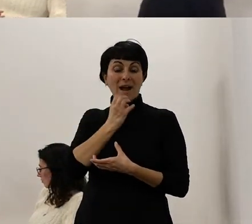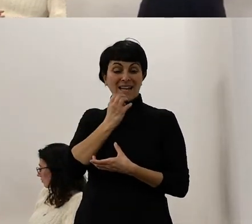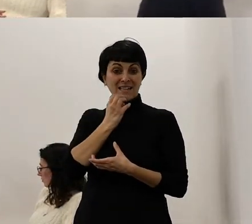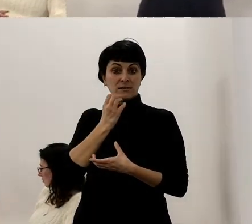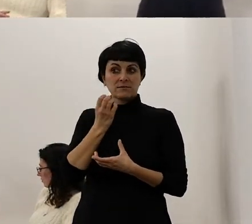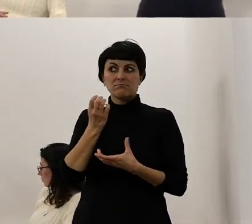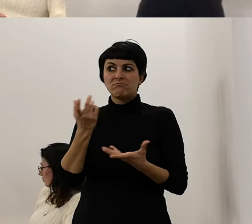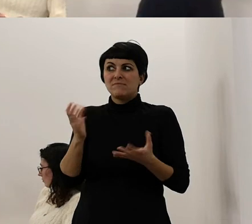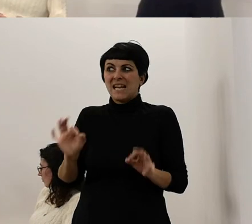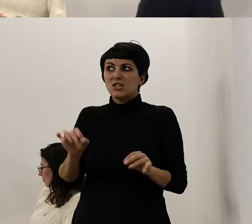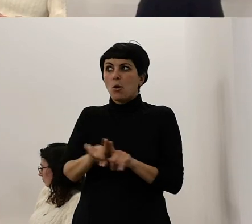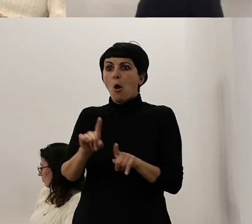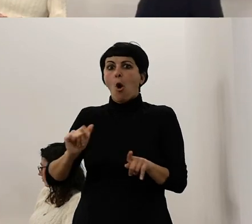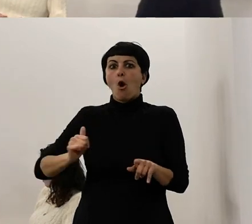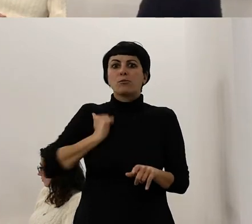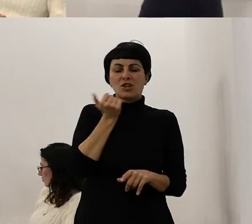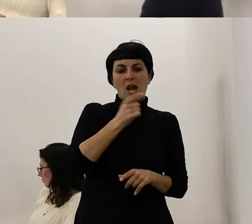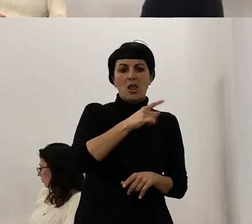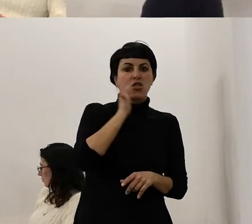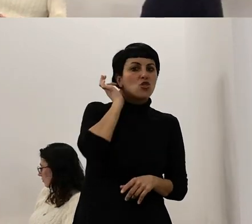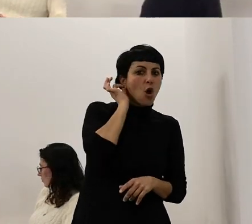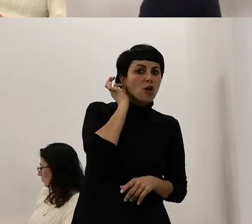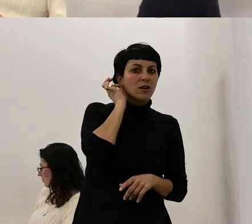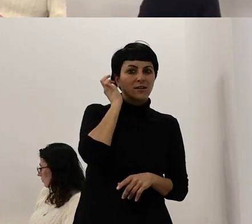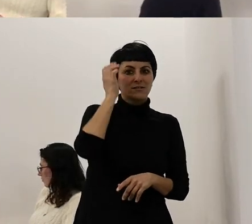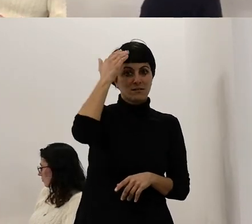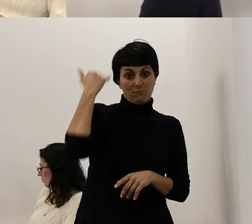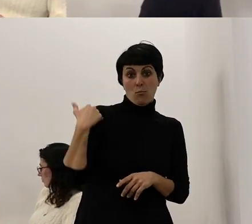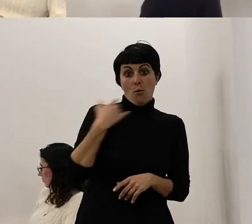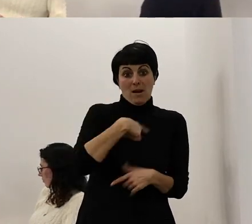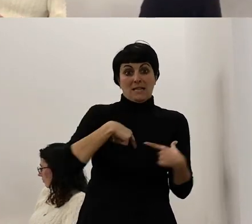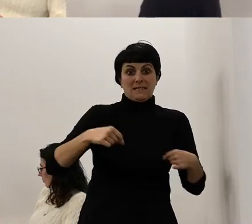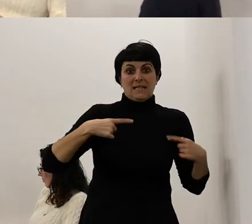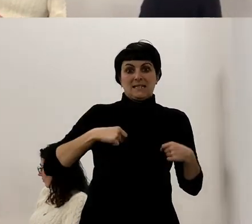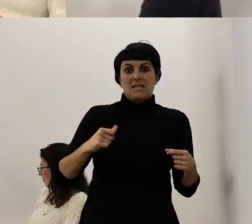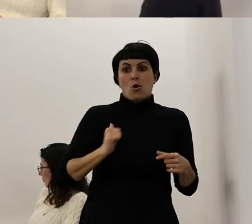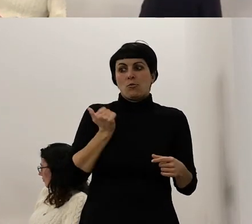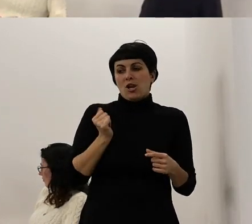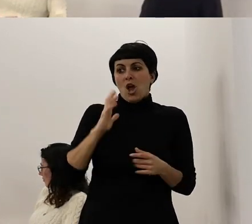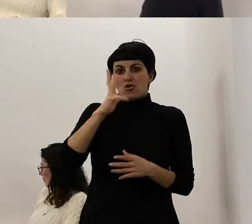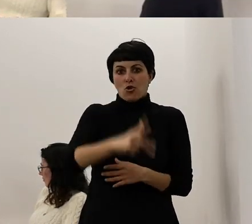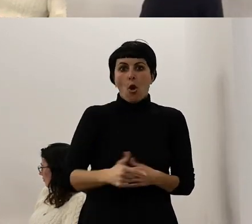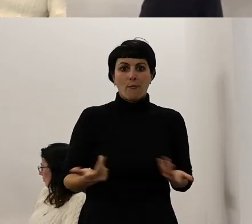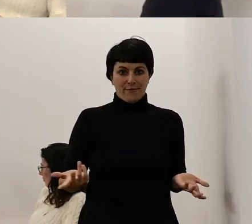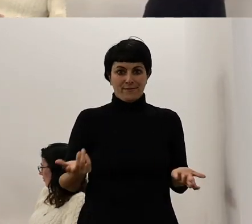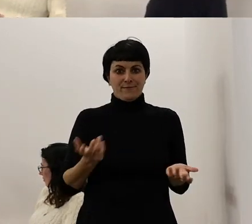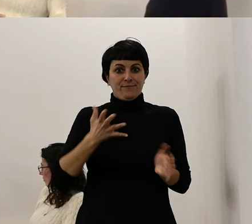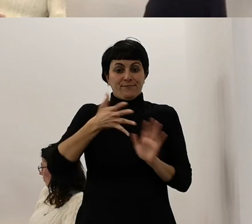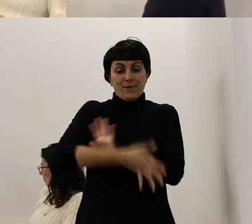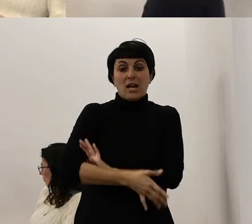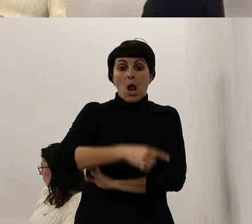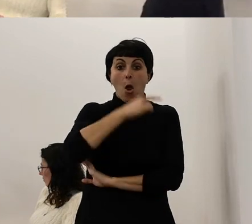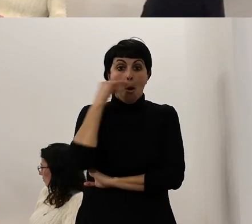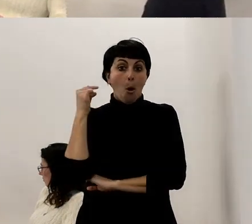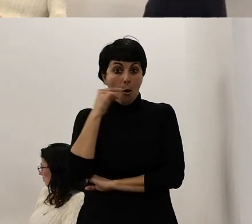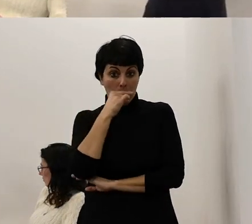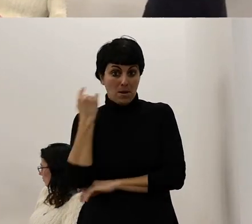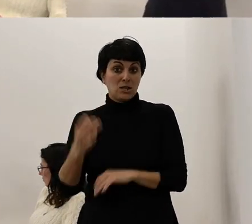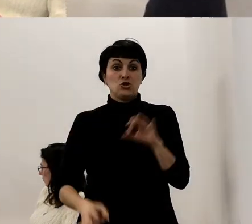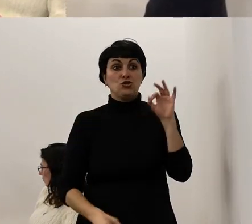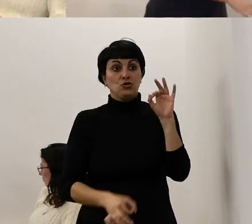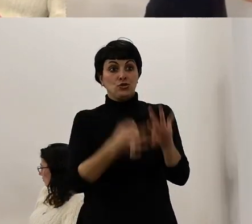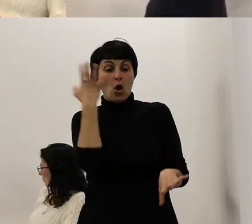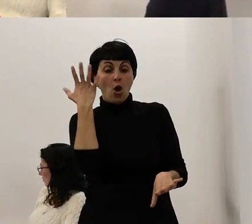treure oportunitats que puguin tenir les noies de la vila, no? Perquè al final doncs, els homes en aquest sentit tindrien la sort